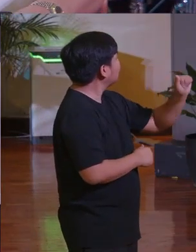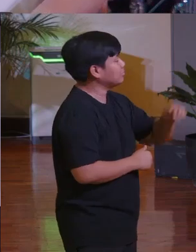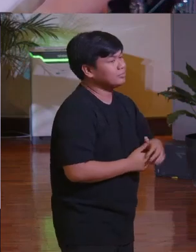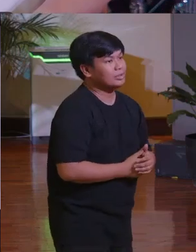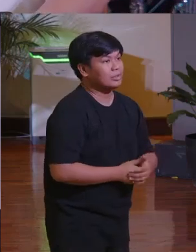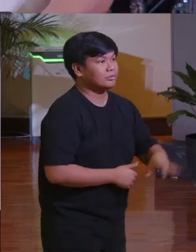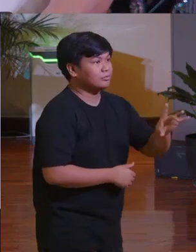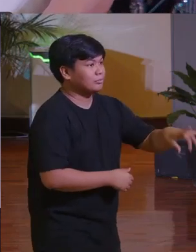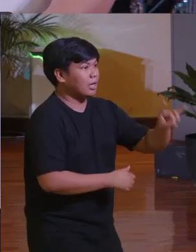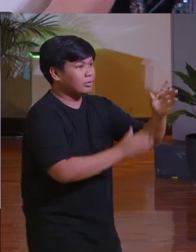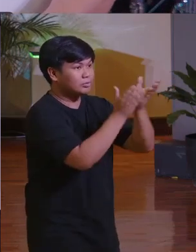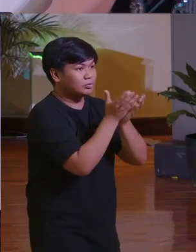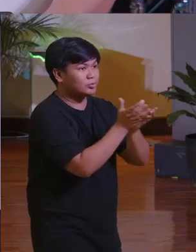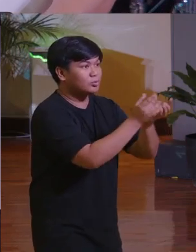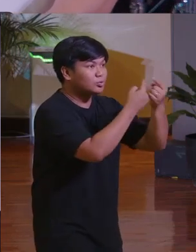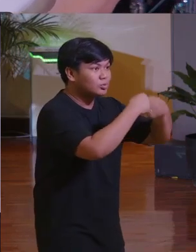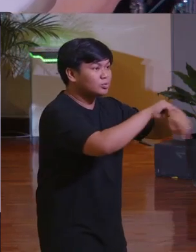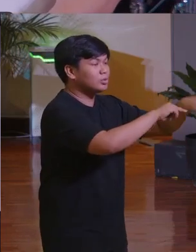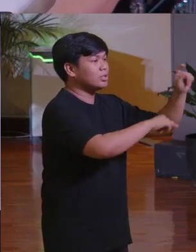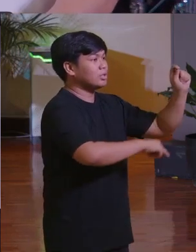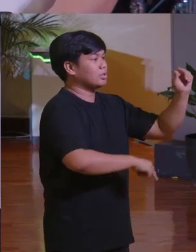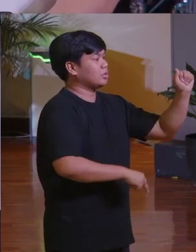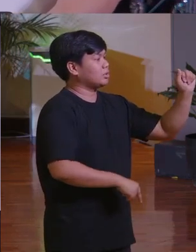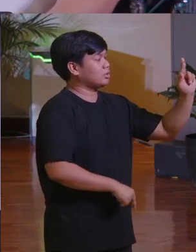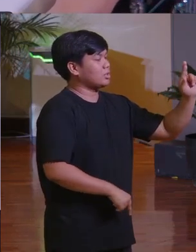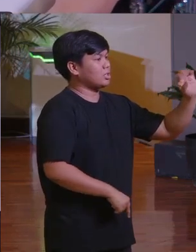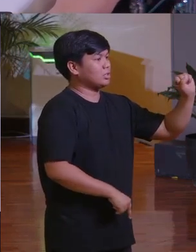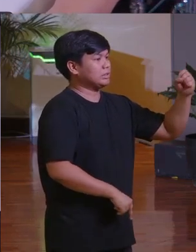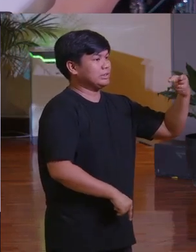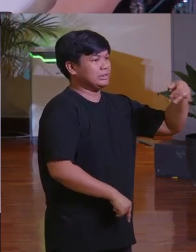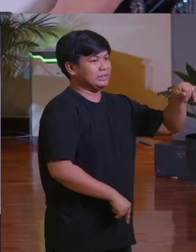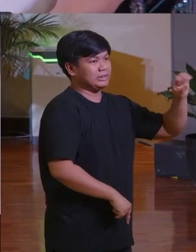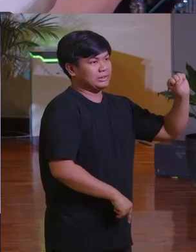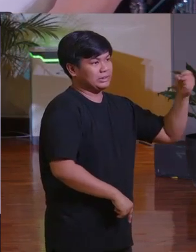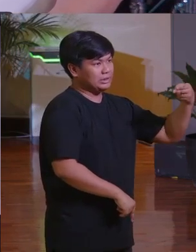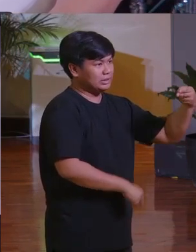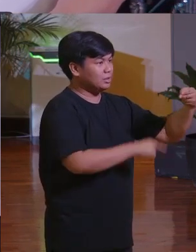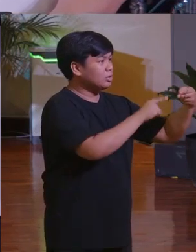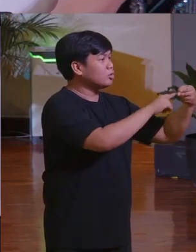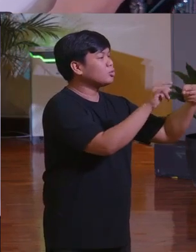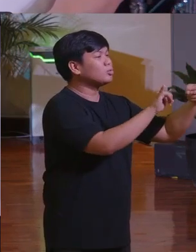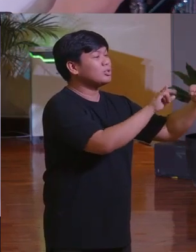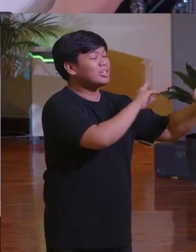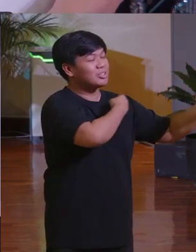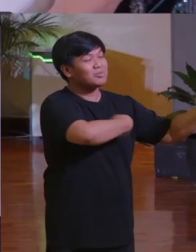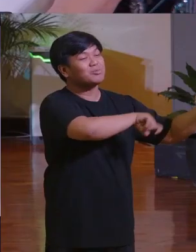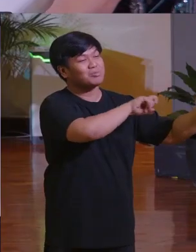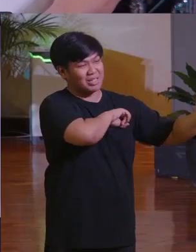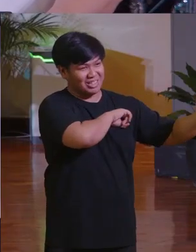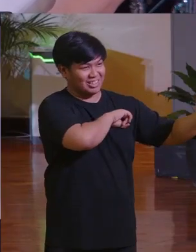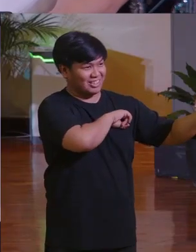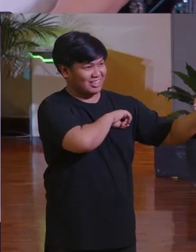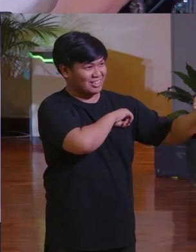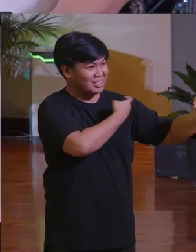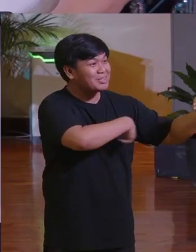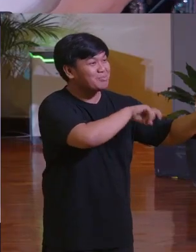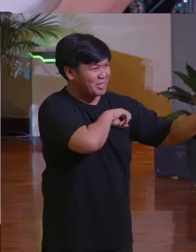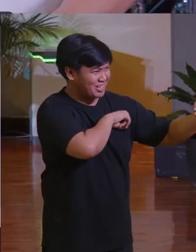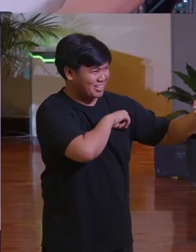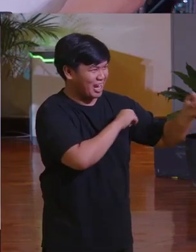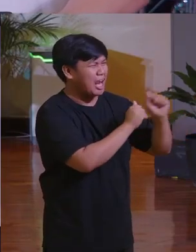And found the ship going to Tarshish. So he paid the fare and went down into it and with them to go to